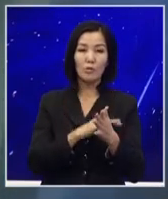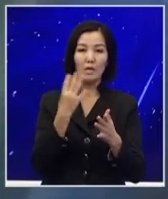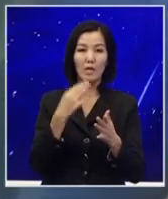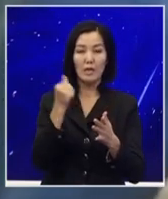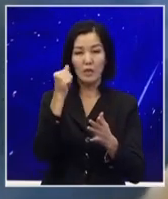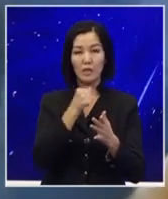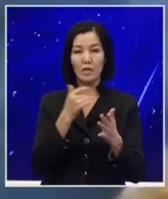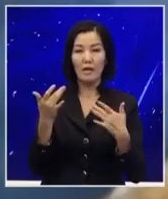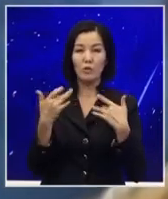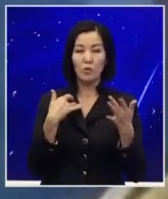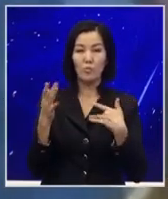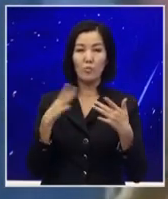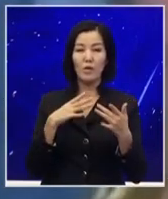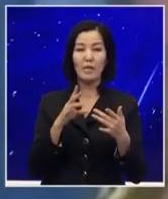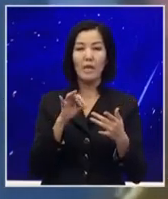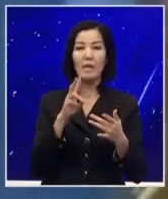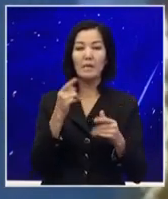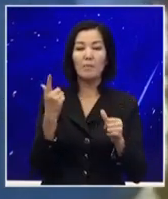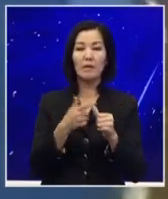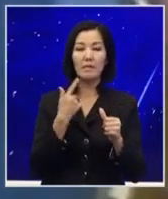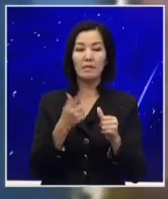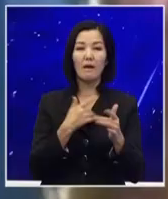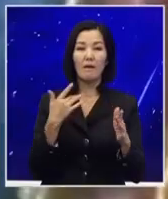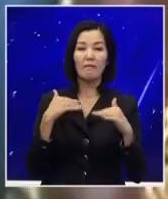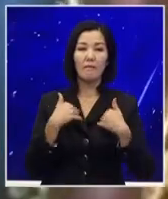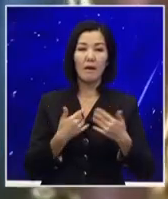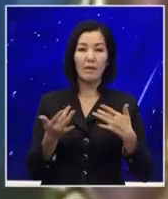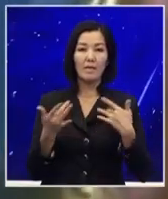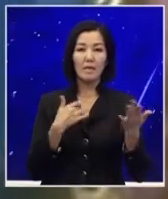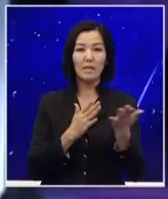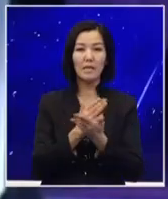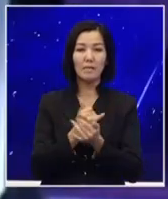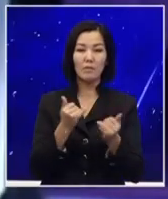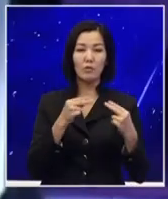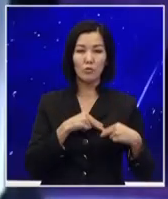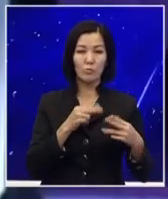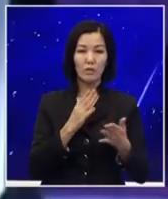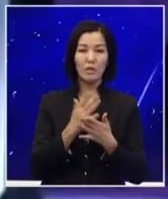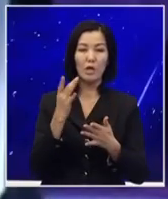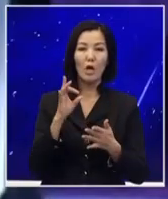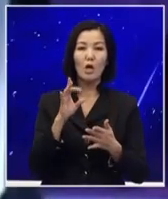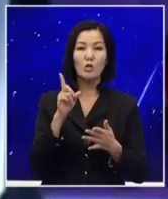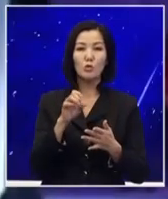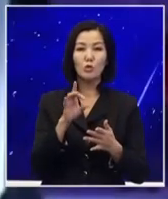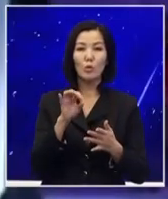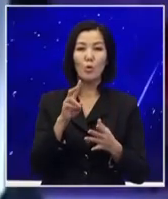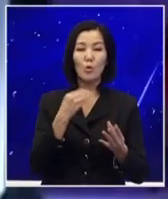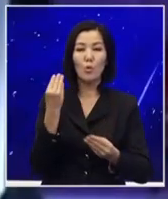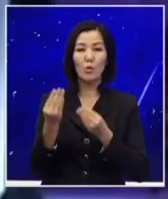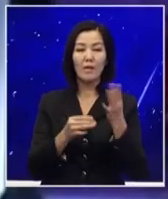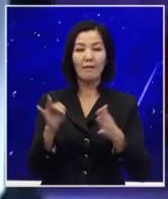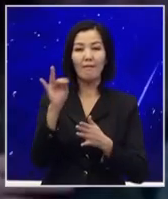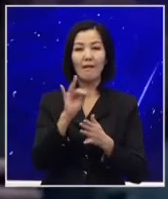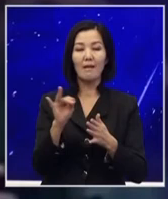жылын сахнада өткізді. Бекен Римова атындағы драма театрында қызмет жасады. 100-ден астам рөлді сомдады. Әсіресе тарихи